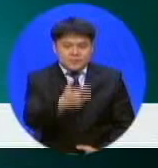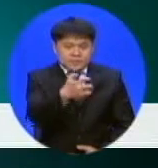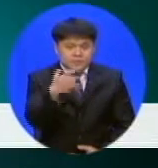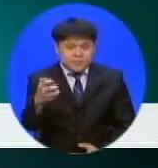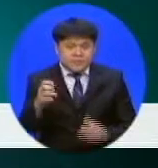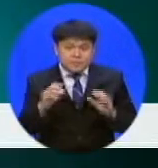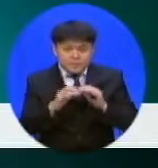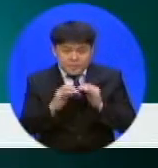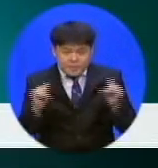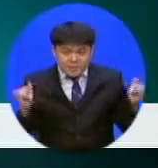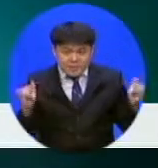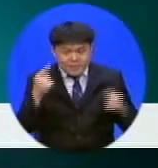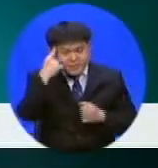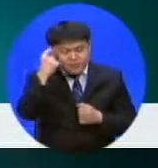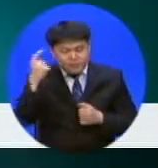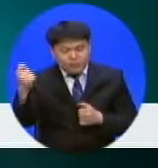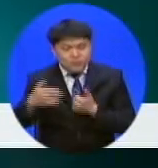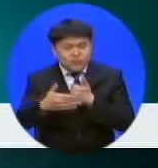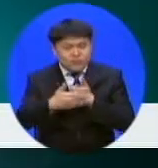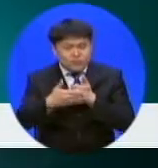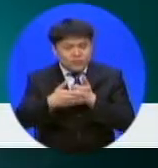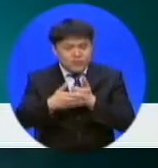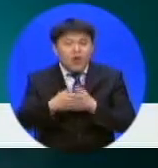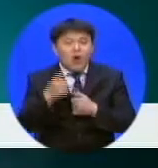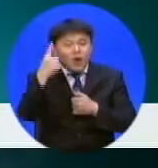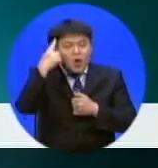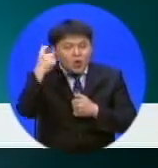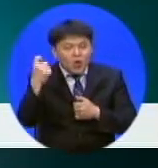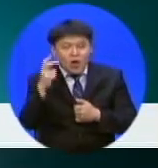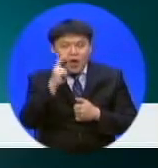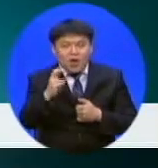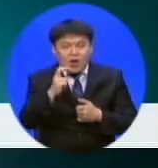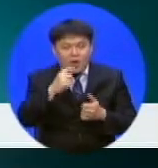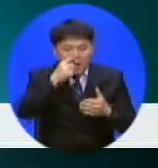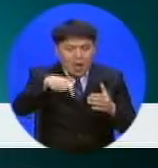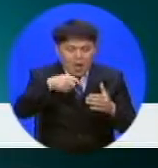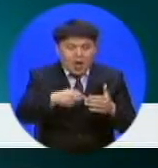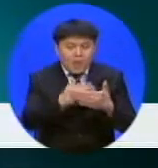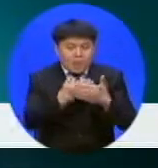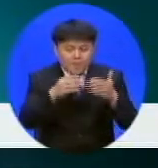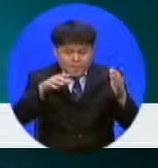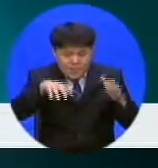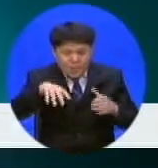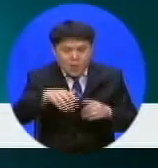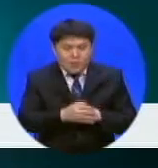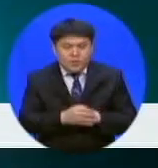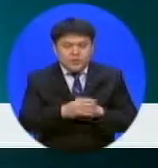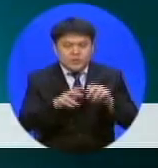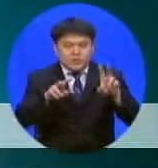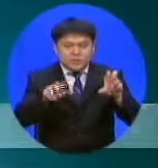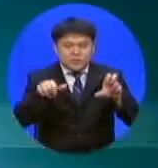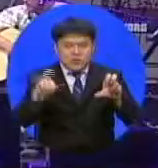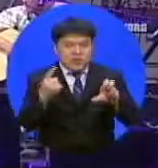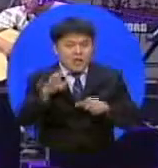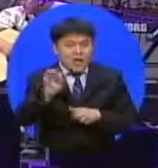7080세대의 향수를 자극하는 추억의 음악 다방이라는 주제로 제25회 안동예술제가 개최됐습니다.